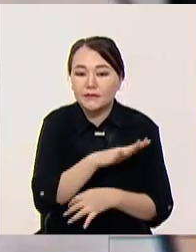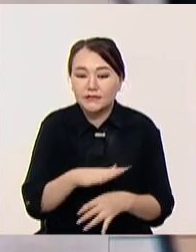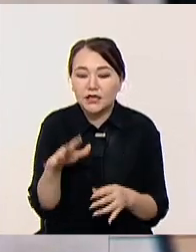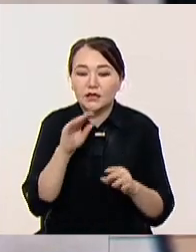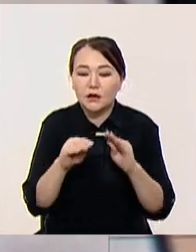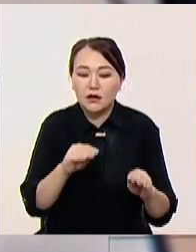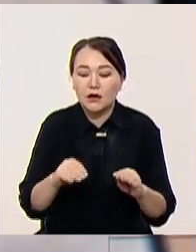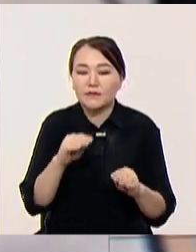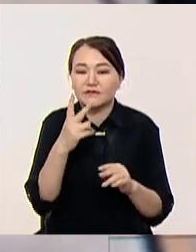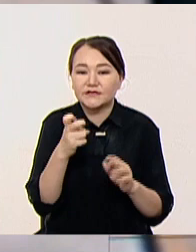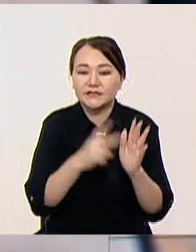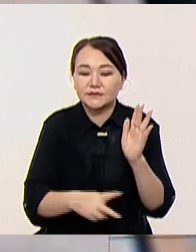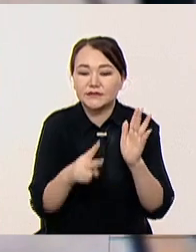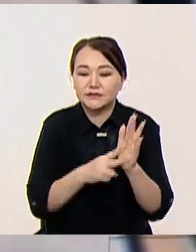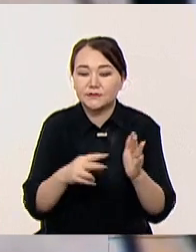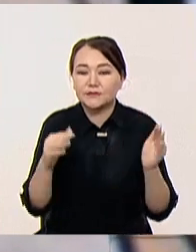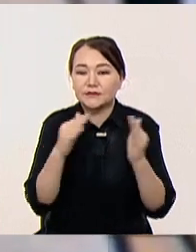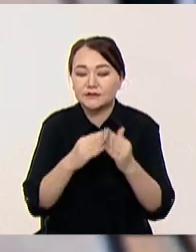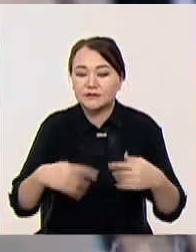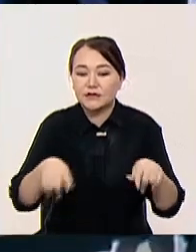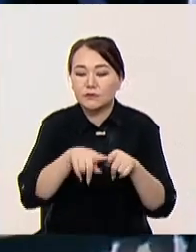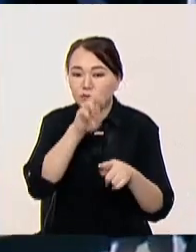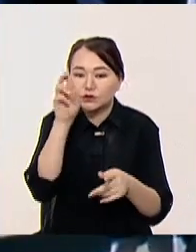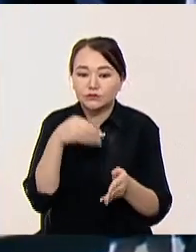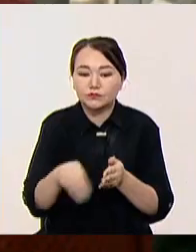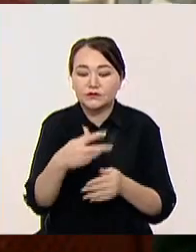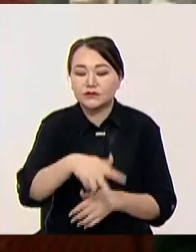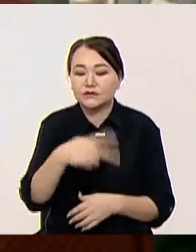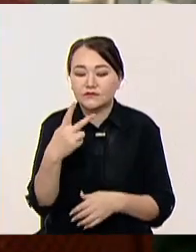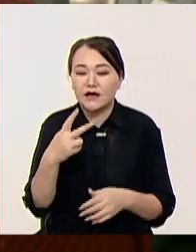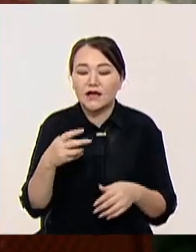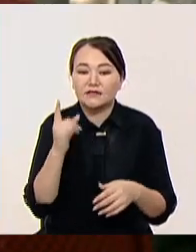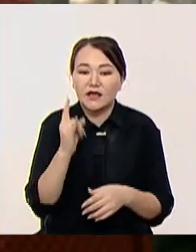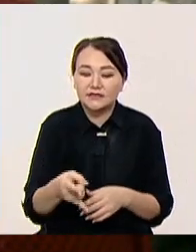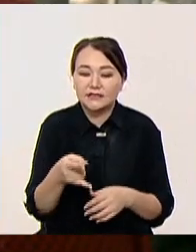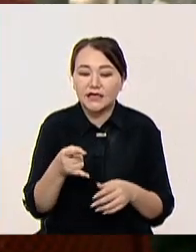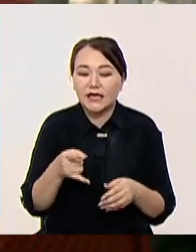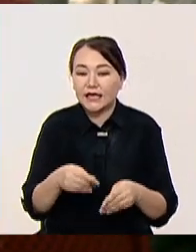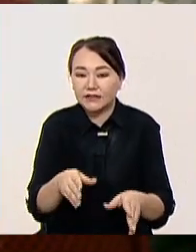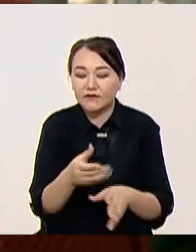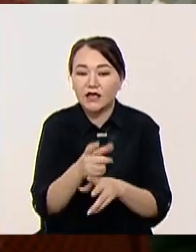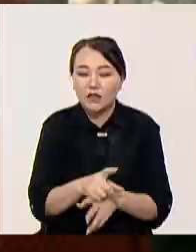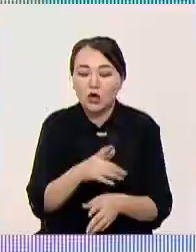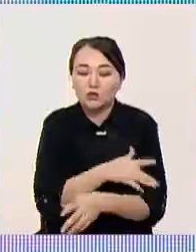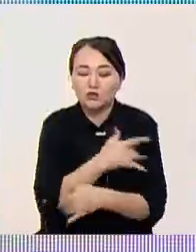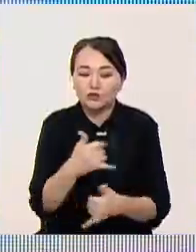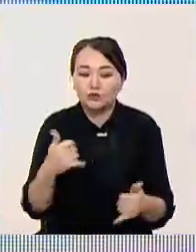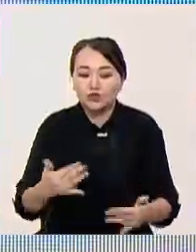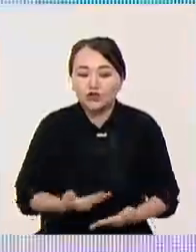оборудовали 277 зданий. За счет бюджета приобрели 32 инватакси. Они оказывают свои услуги жителям.